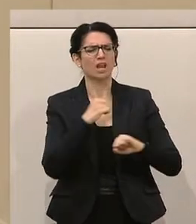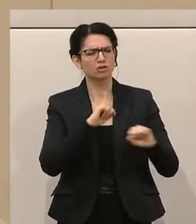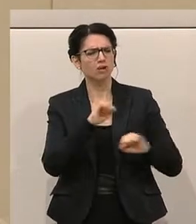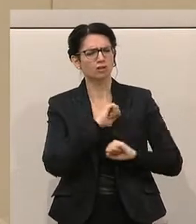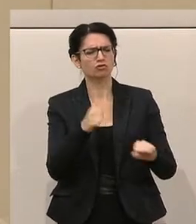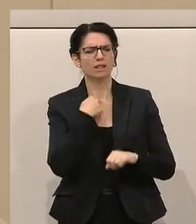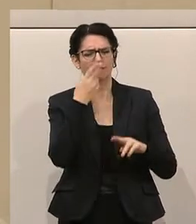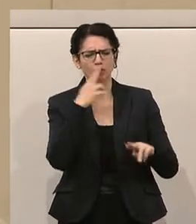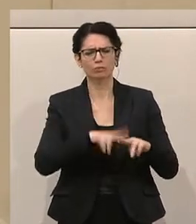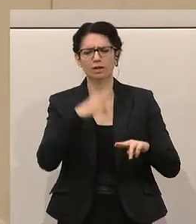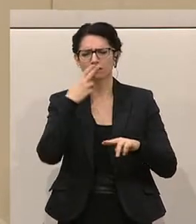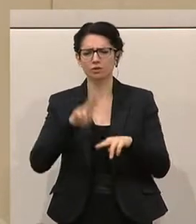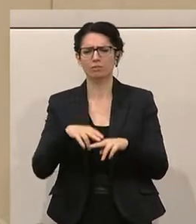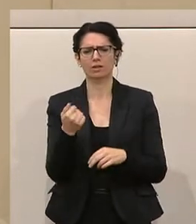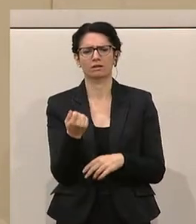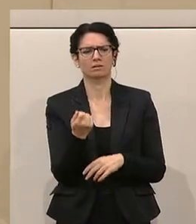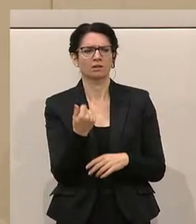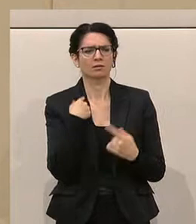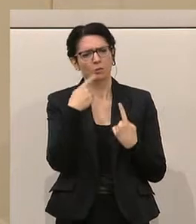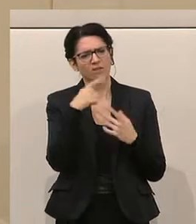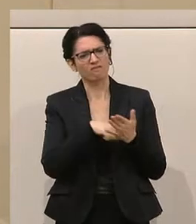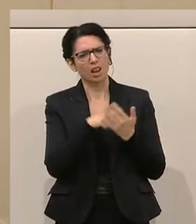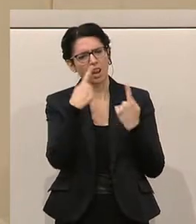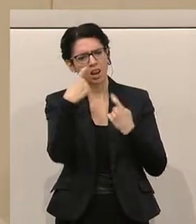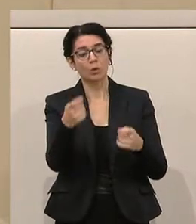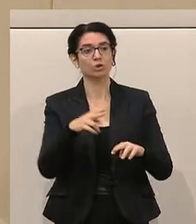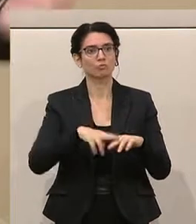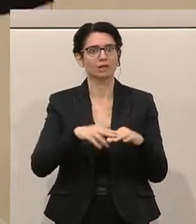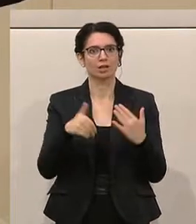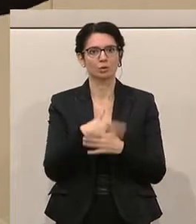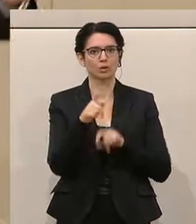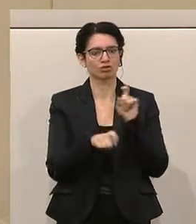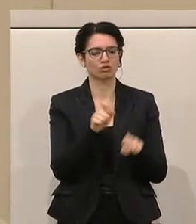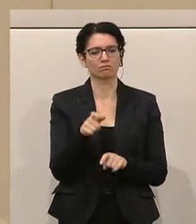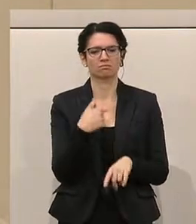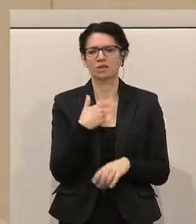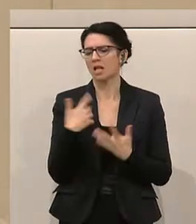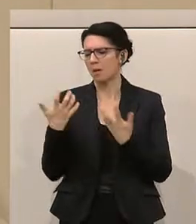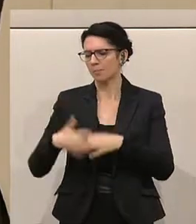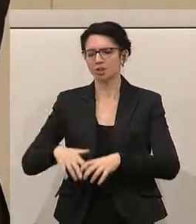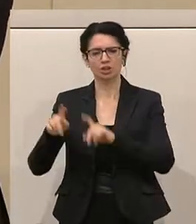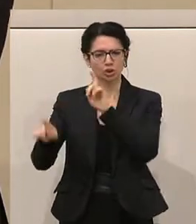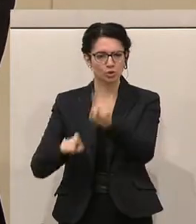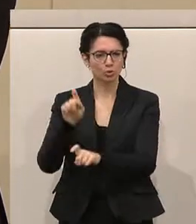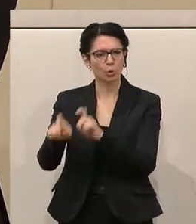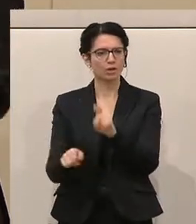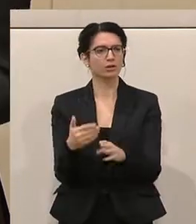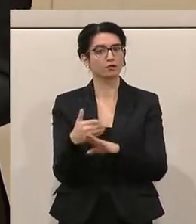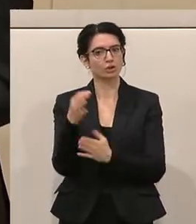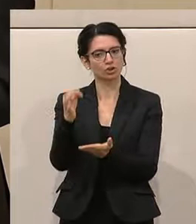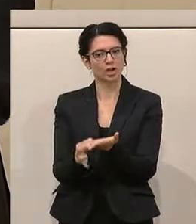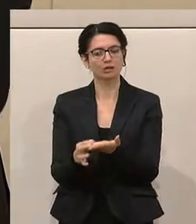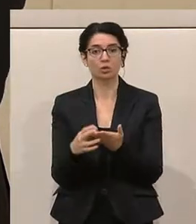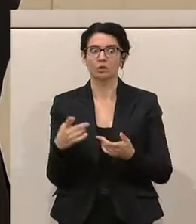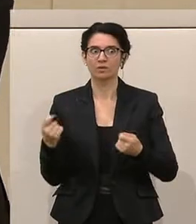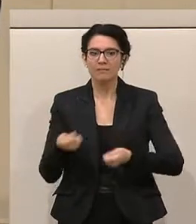schlagen und nach der Wahl kommen dann die neuen Steuern. Wir kennen das aus den Programmen, Maschinensteuer für den Standort und für die